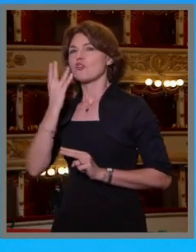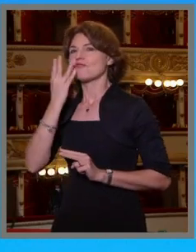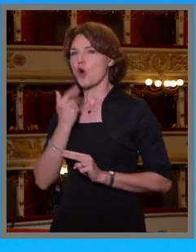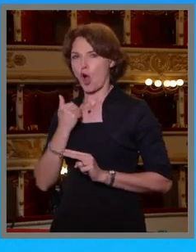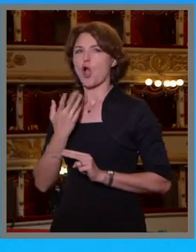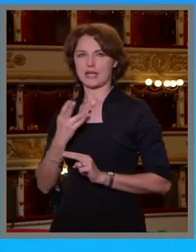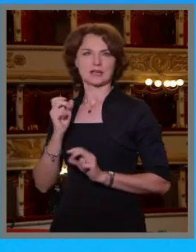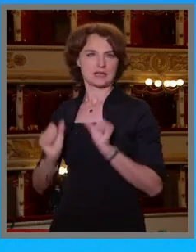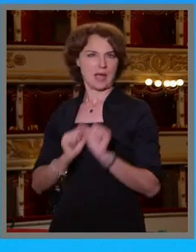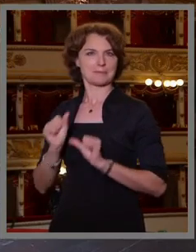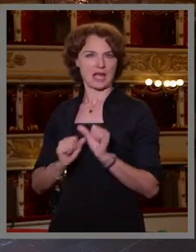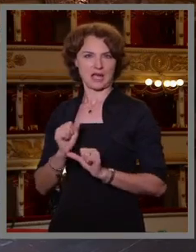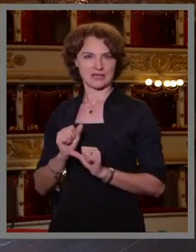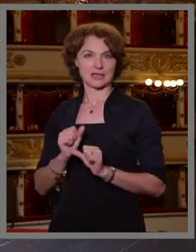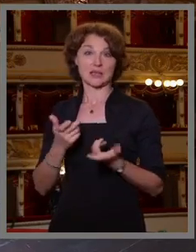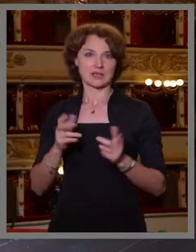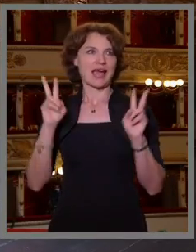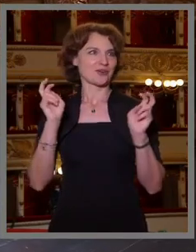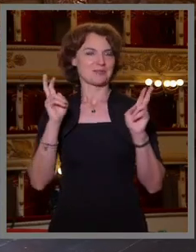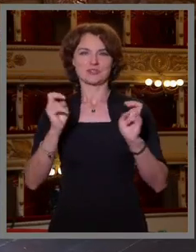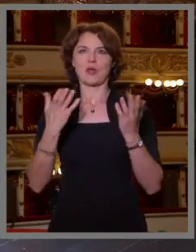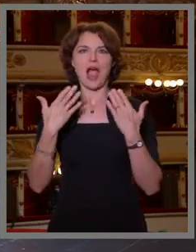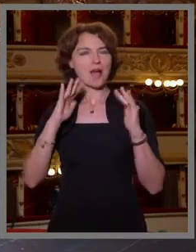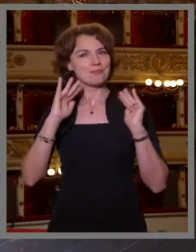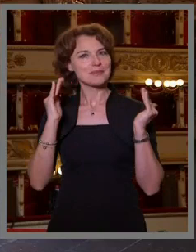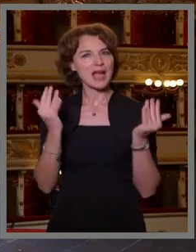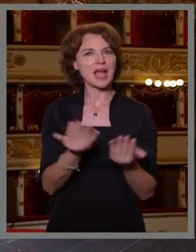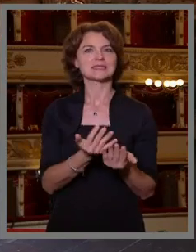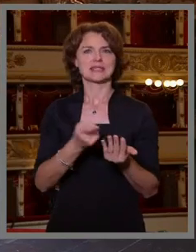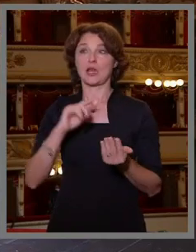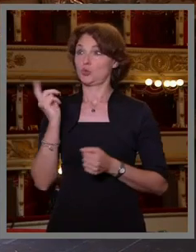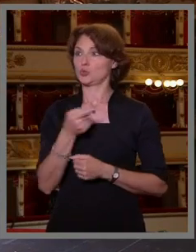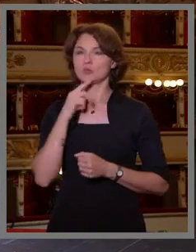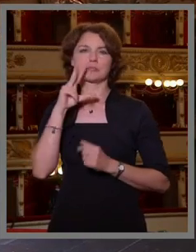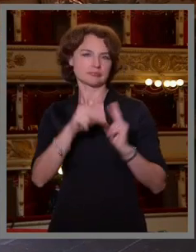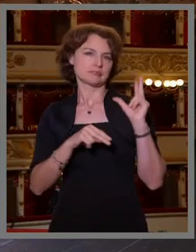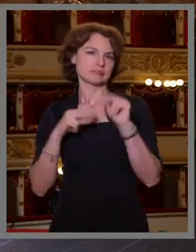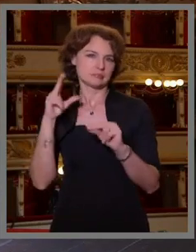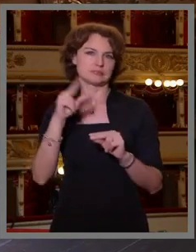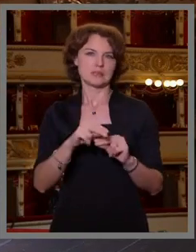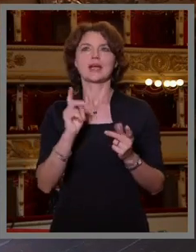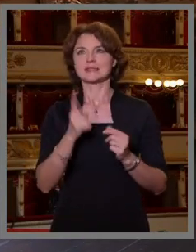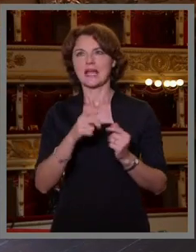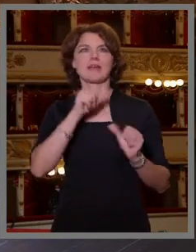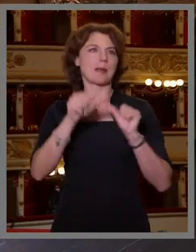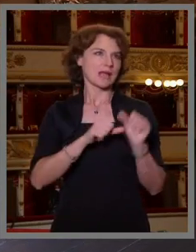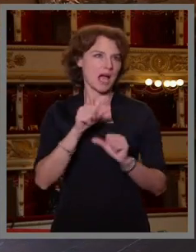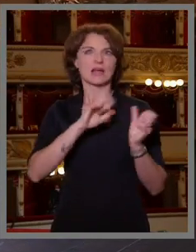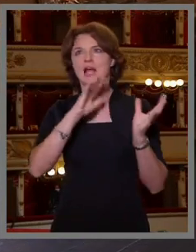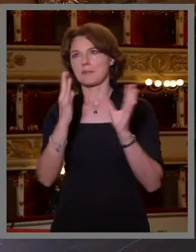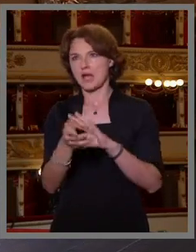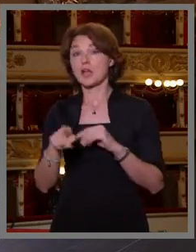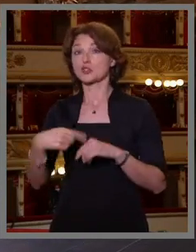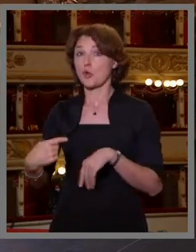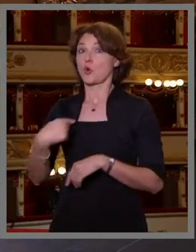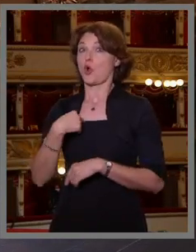pezzi al tema dell'ambiente come tutti ci diciamo dobbiamo cambiare poi quando tocca a noi fare un sacrificio magari siamo